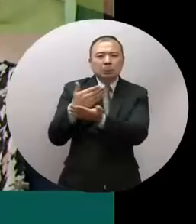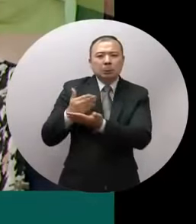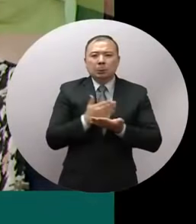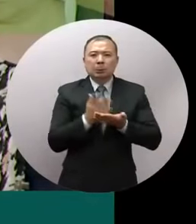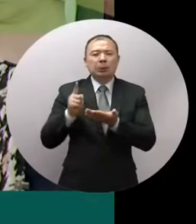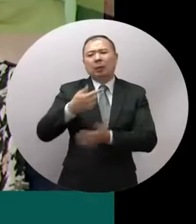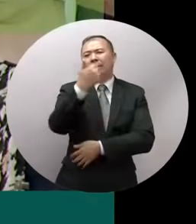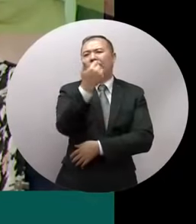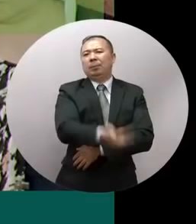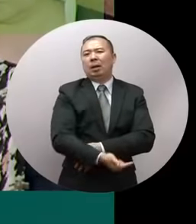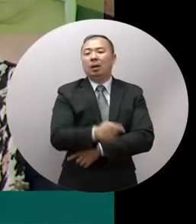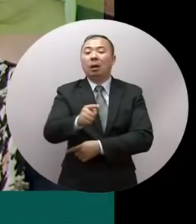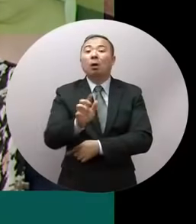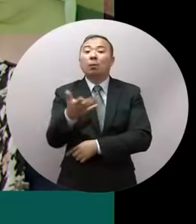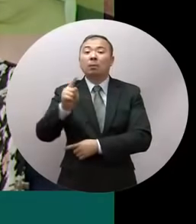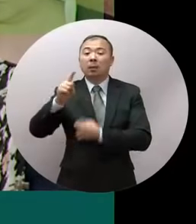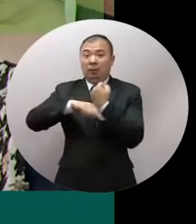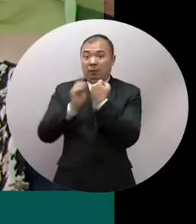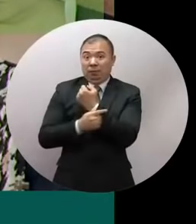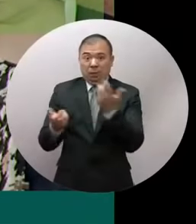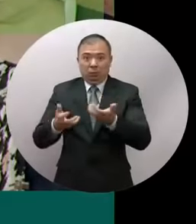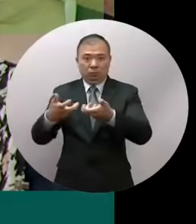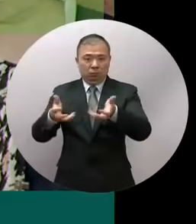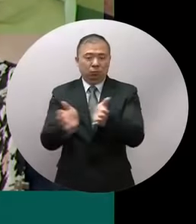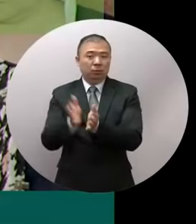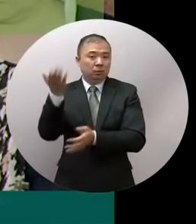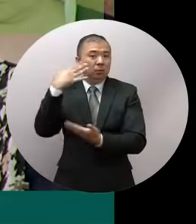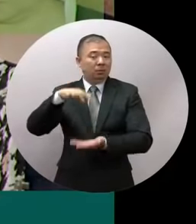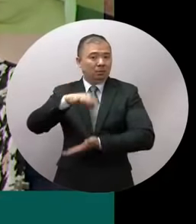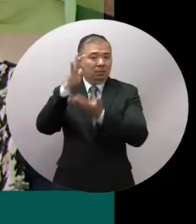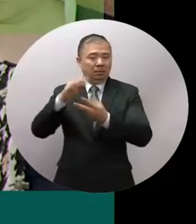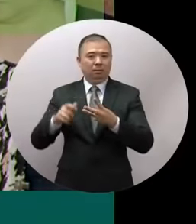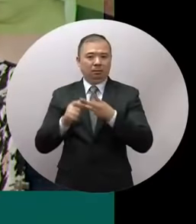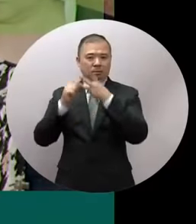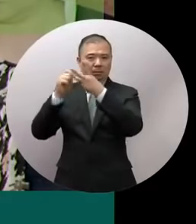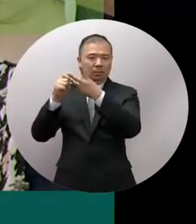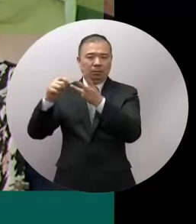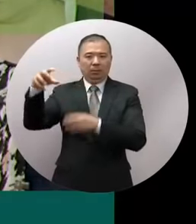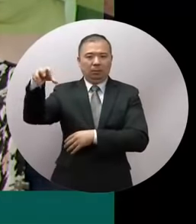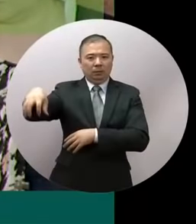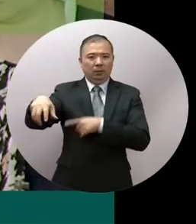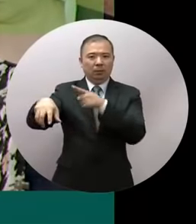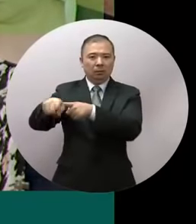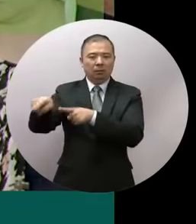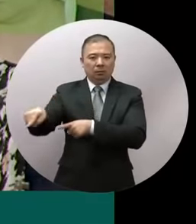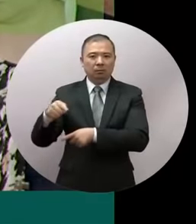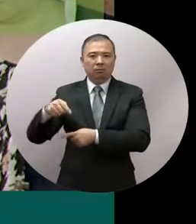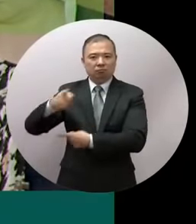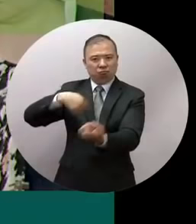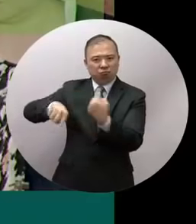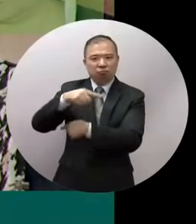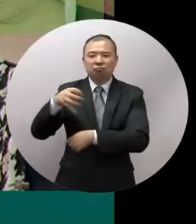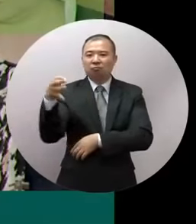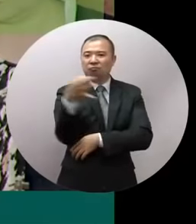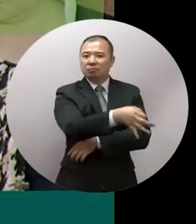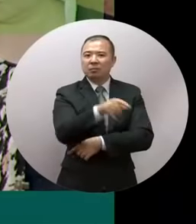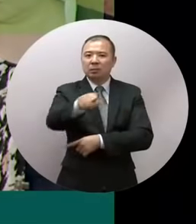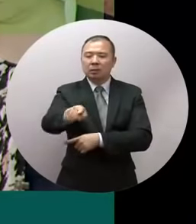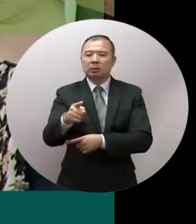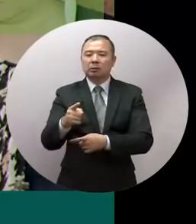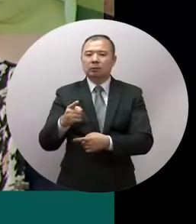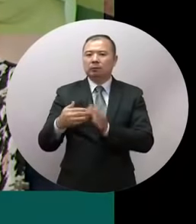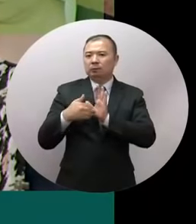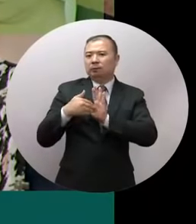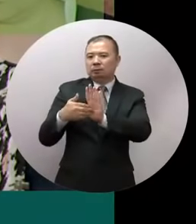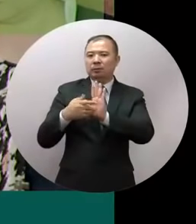部早就讲了说这第三方支付把它纳入洗钱防治法，可是拍谁经济部五年